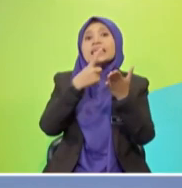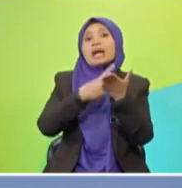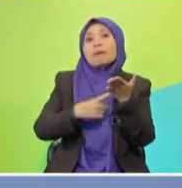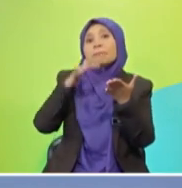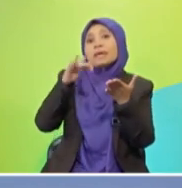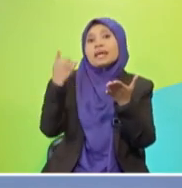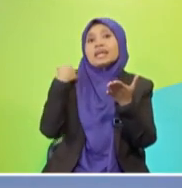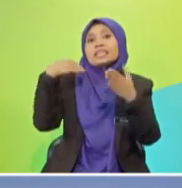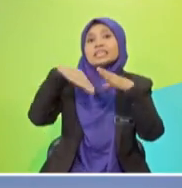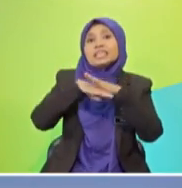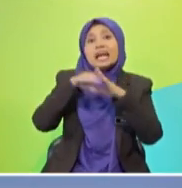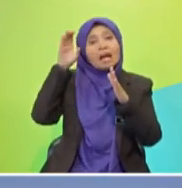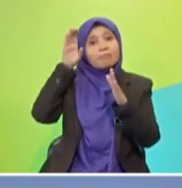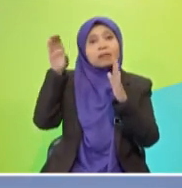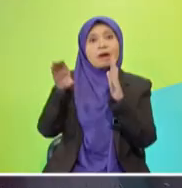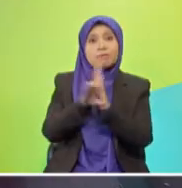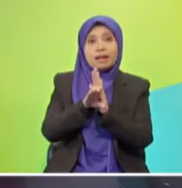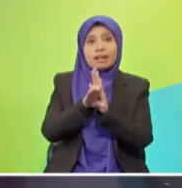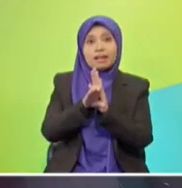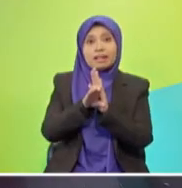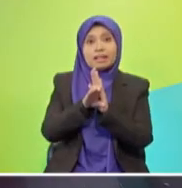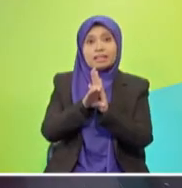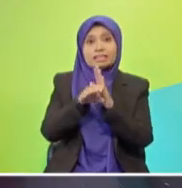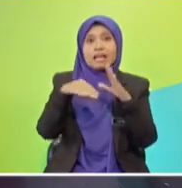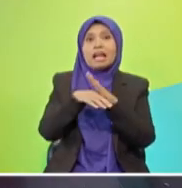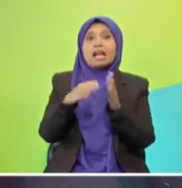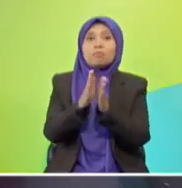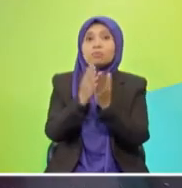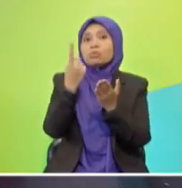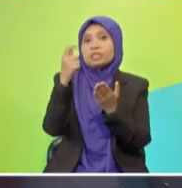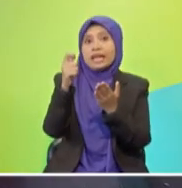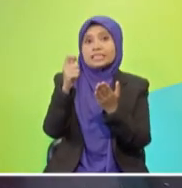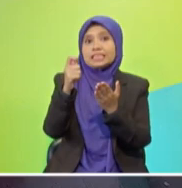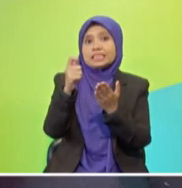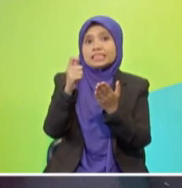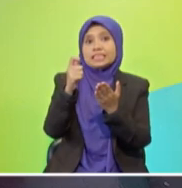kita melihat apa ada buku teks ini apa yang boleh dilakukan